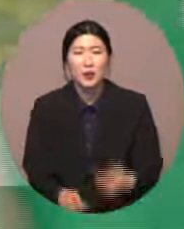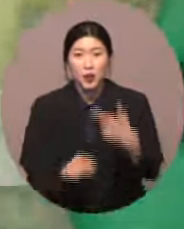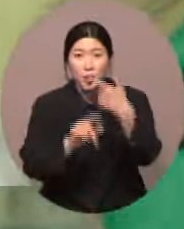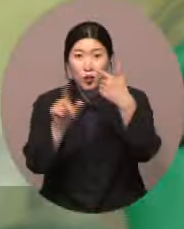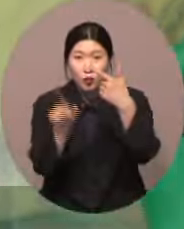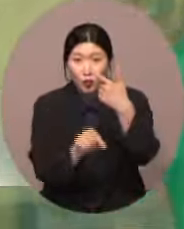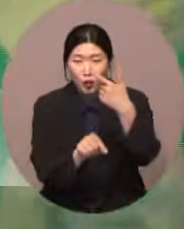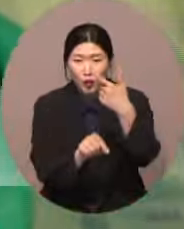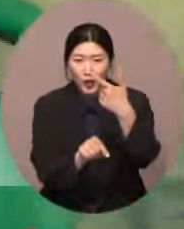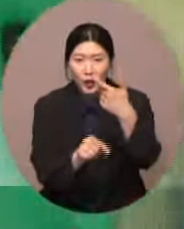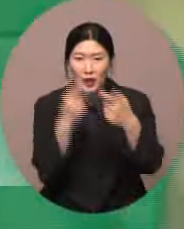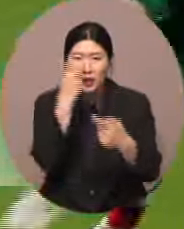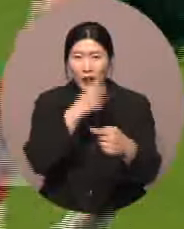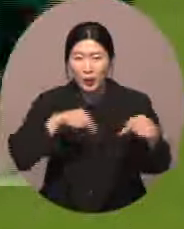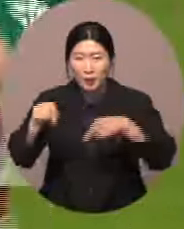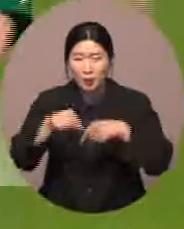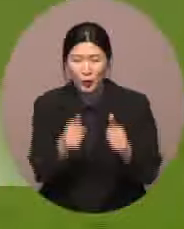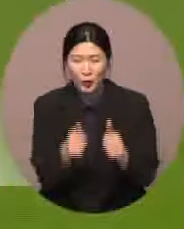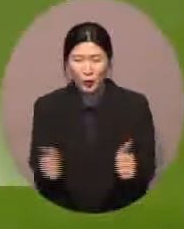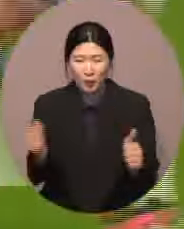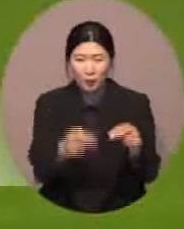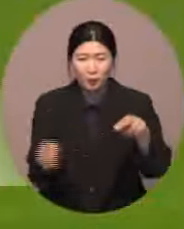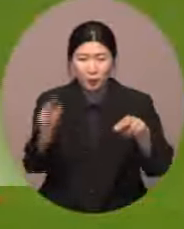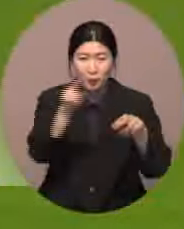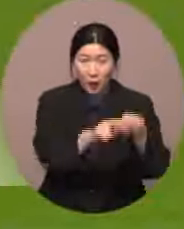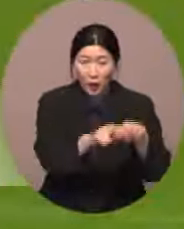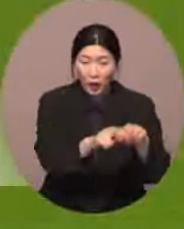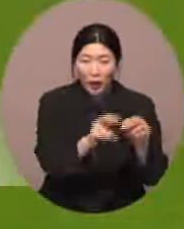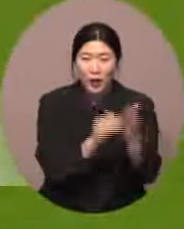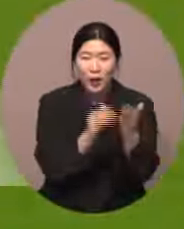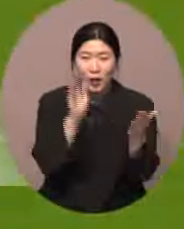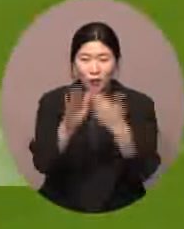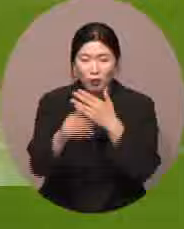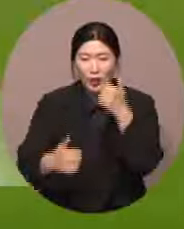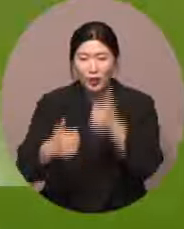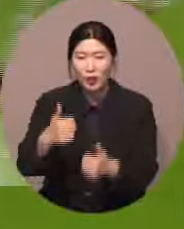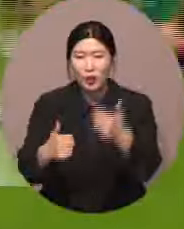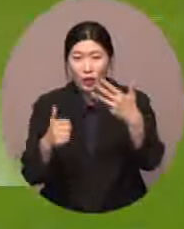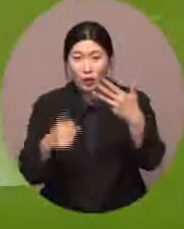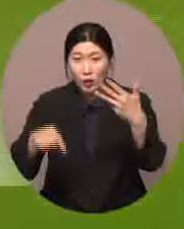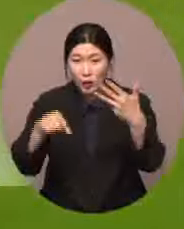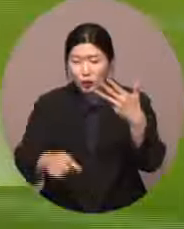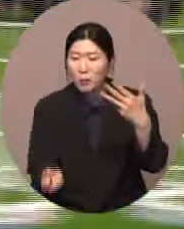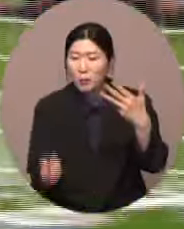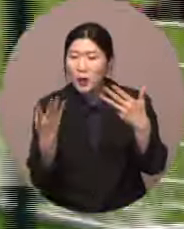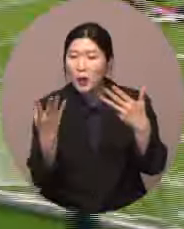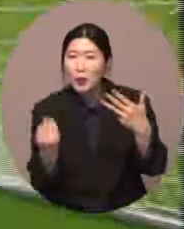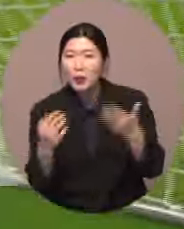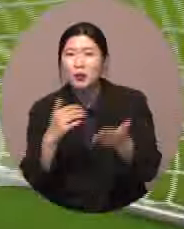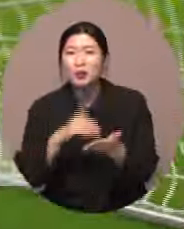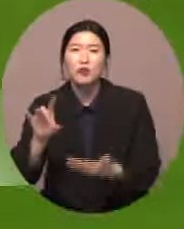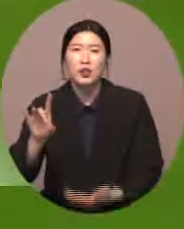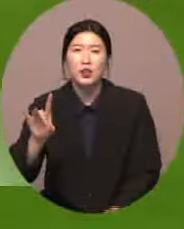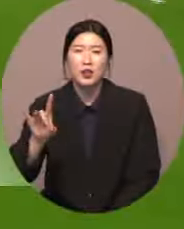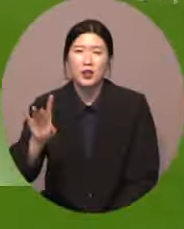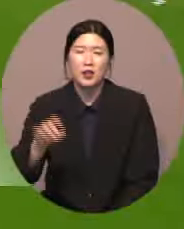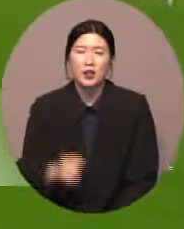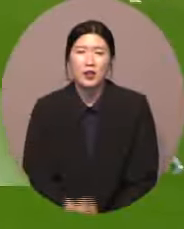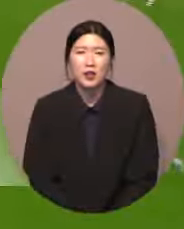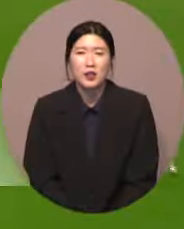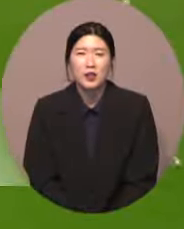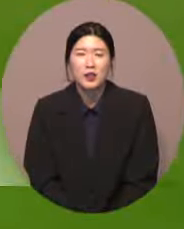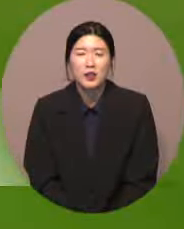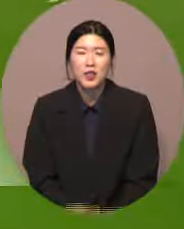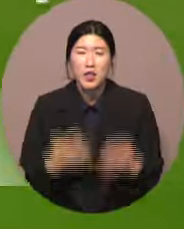극복하겠다며 황선홍 감독이 지휘봉을 잡았지만 이후 리그 8경기에서 단 1승만 거뒀습니다. 여름 이적